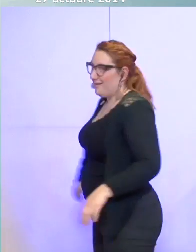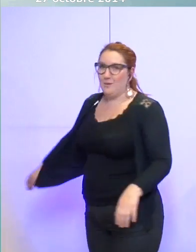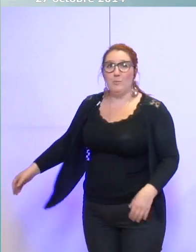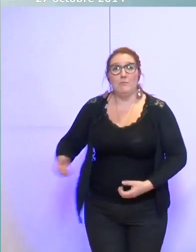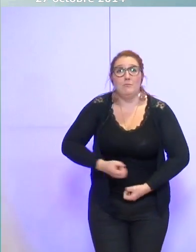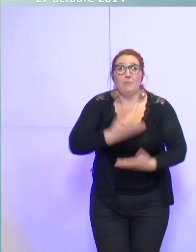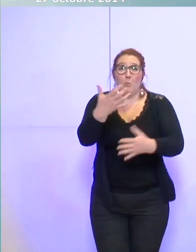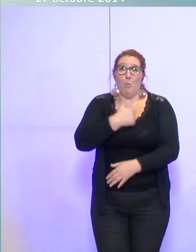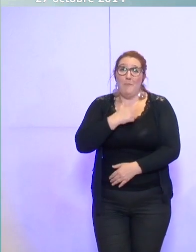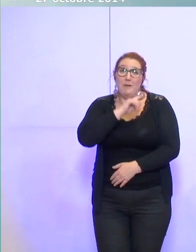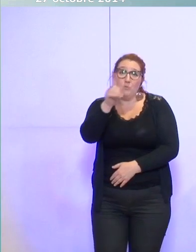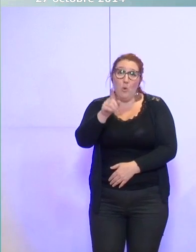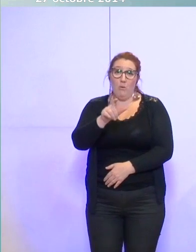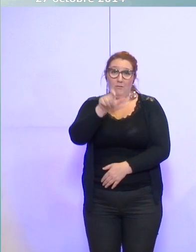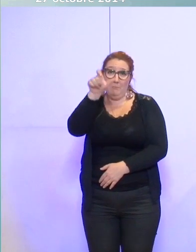Je fais ce que je peux ce soir.